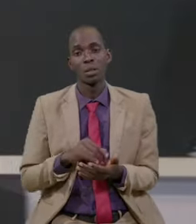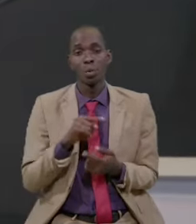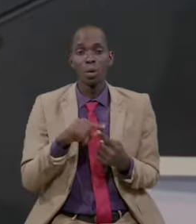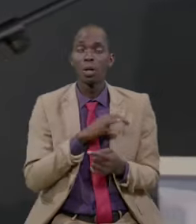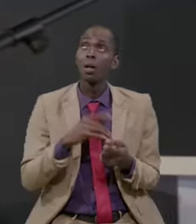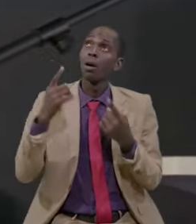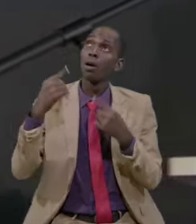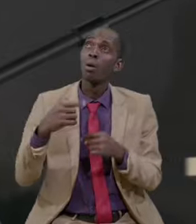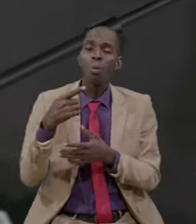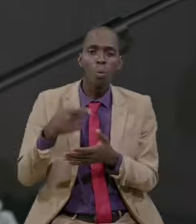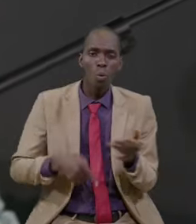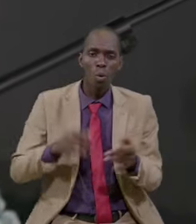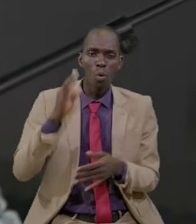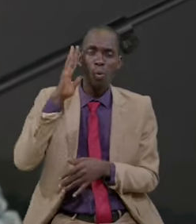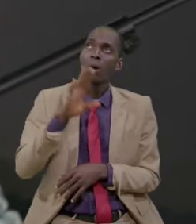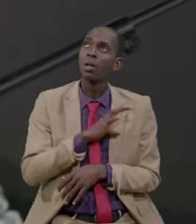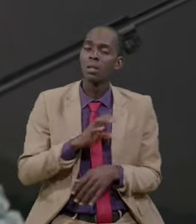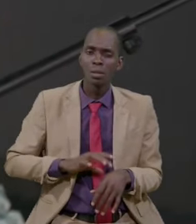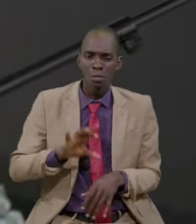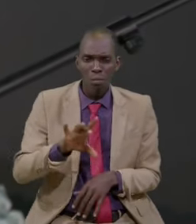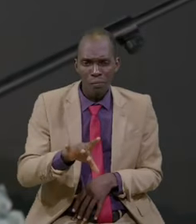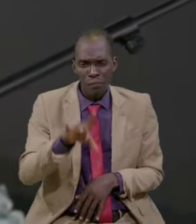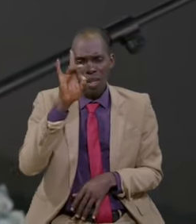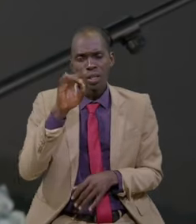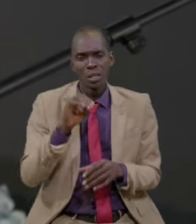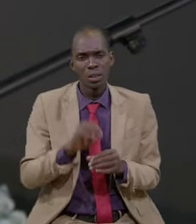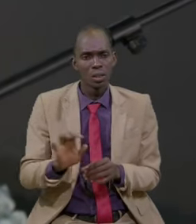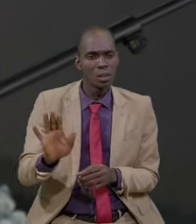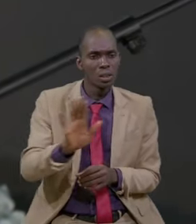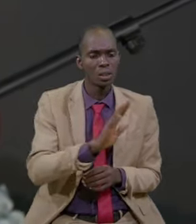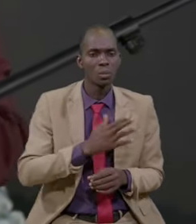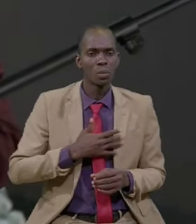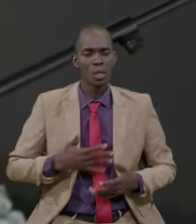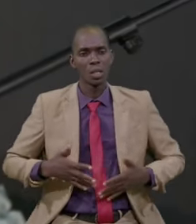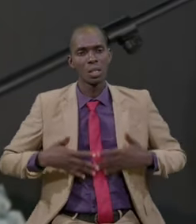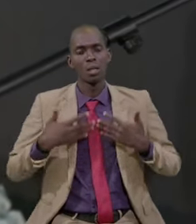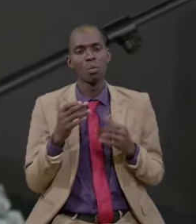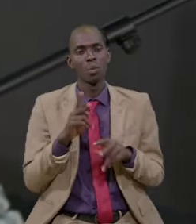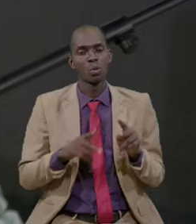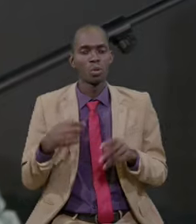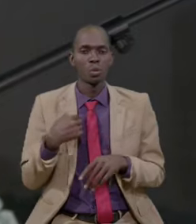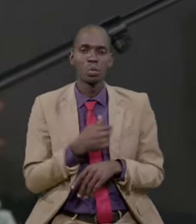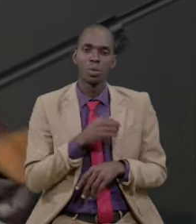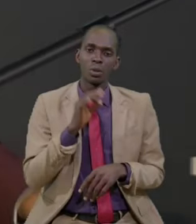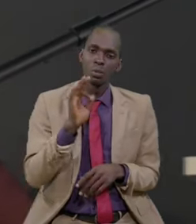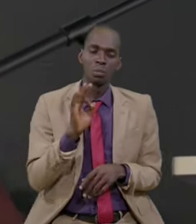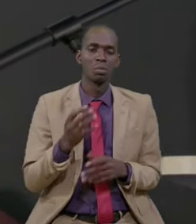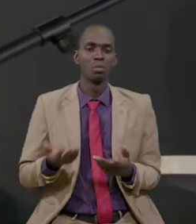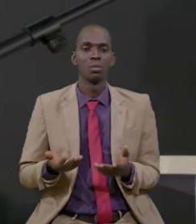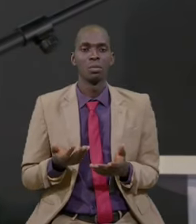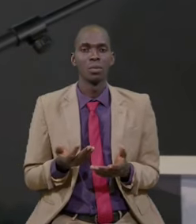nos vies? Que trouvera-t-il dans la vie des membres à qui nous prêchons? Aidons